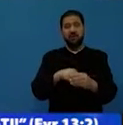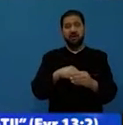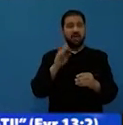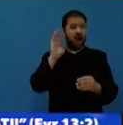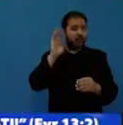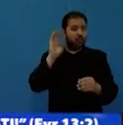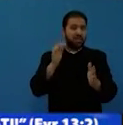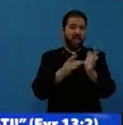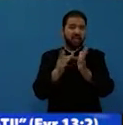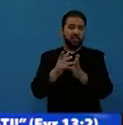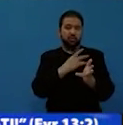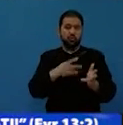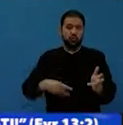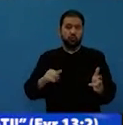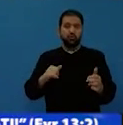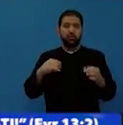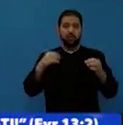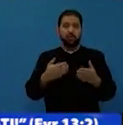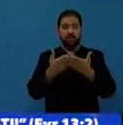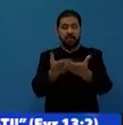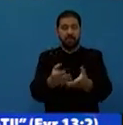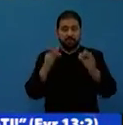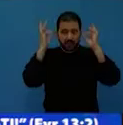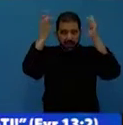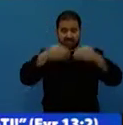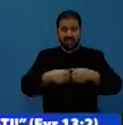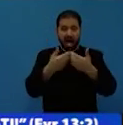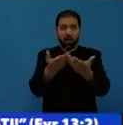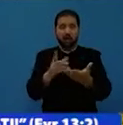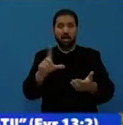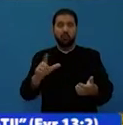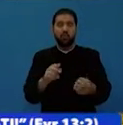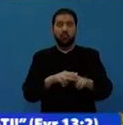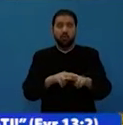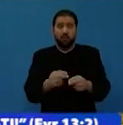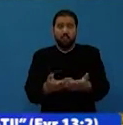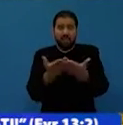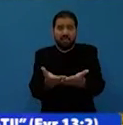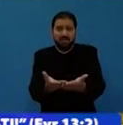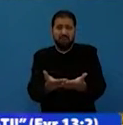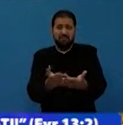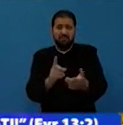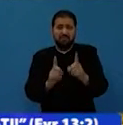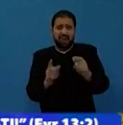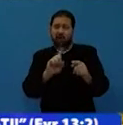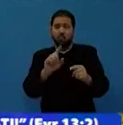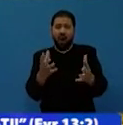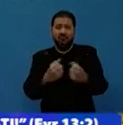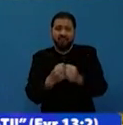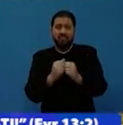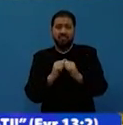și binecuvântările sale. Dar cum să îi primim totuși, că ne lipsește curajul,